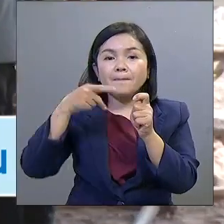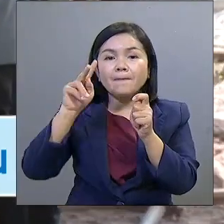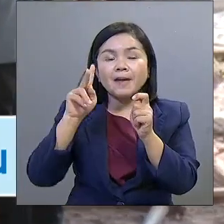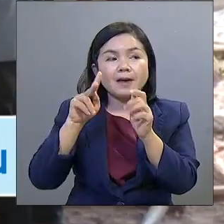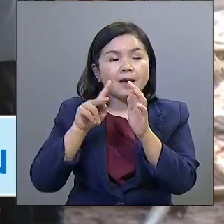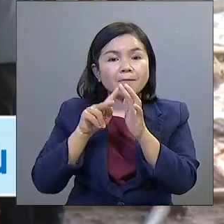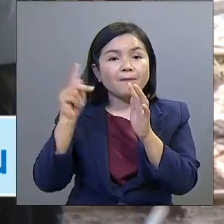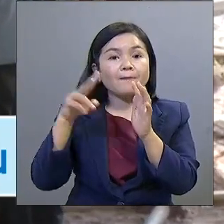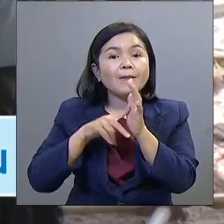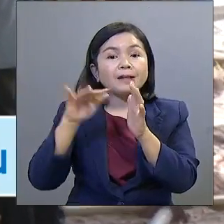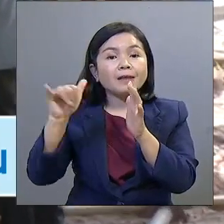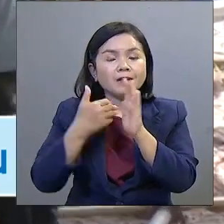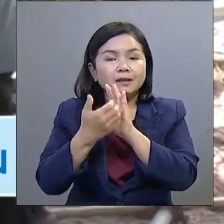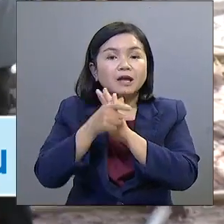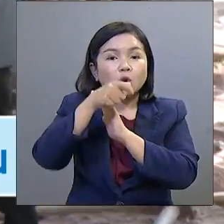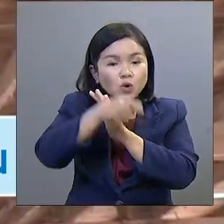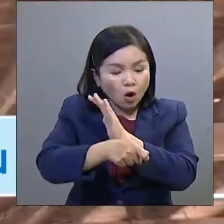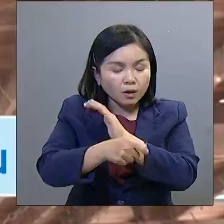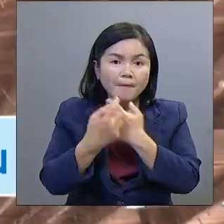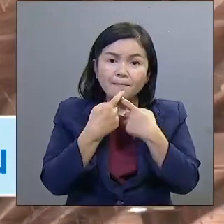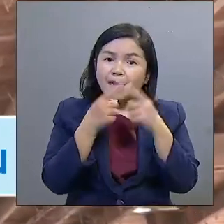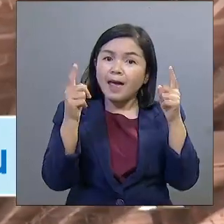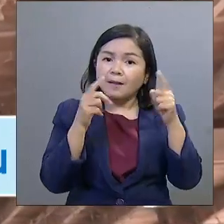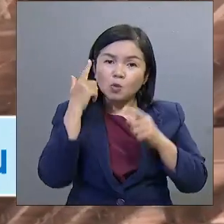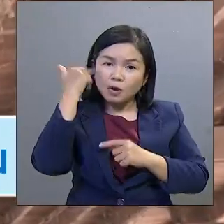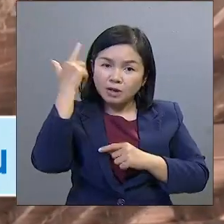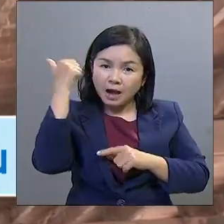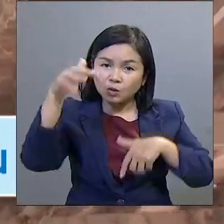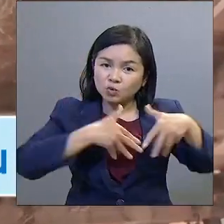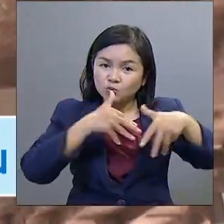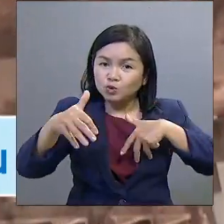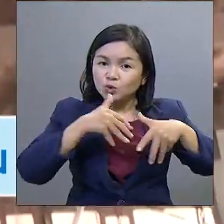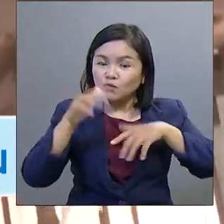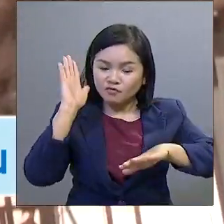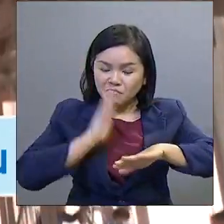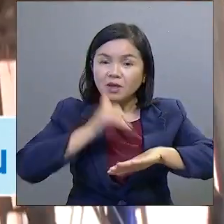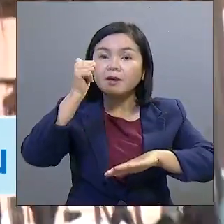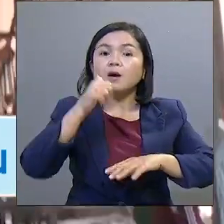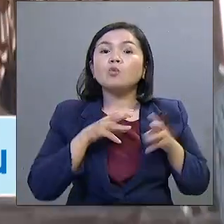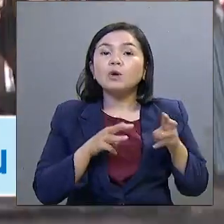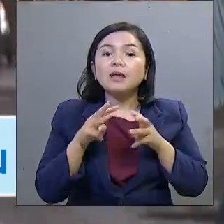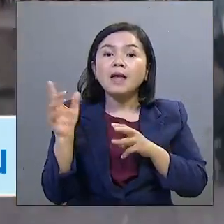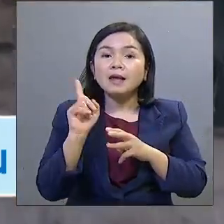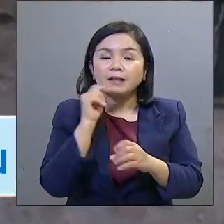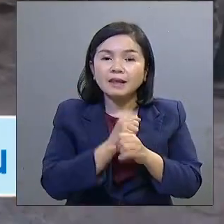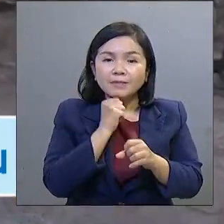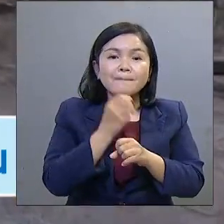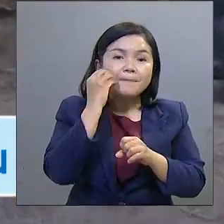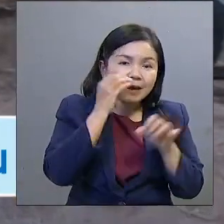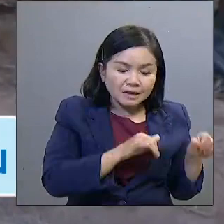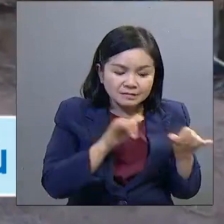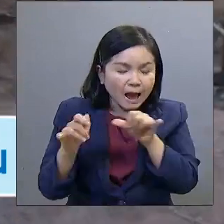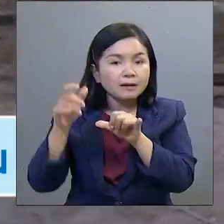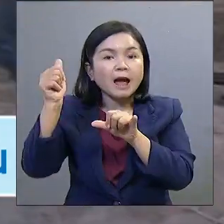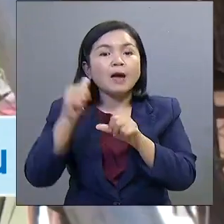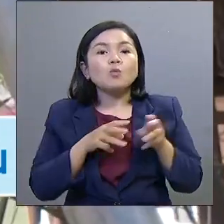นครราชสีมาค่ะเขายึดอาชีพสุดแปลกเป็นภูมิปัญญาชาวบ้านก็คือบริการรับบ้านย้ายบ้านดีดบ้